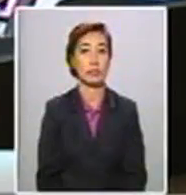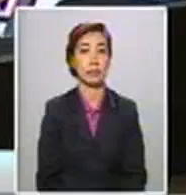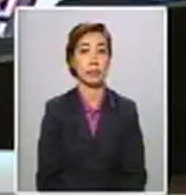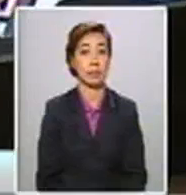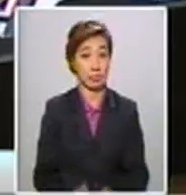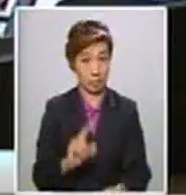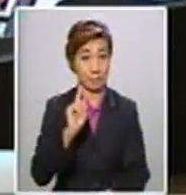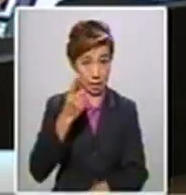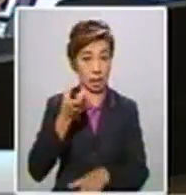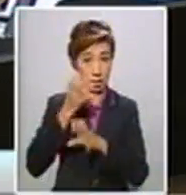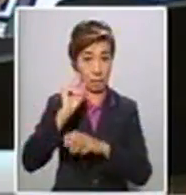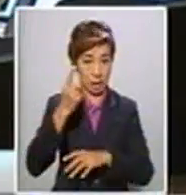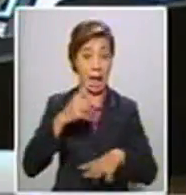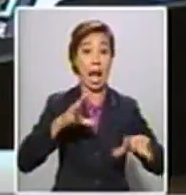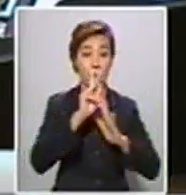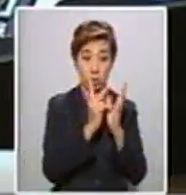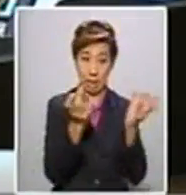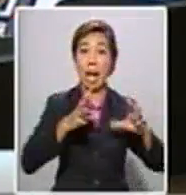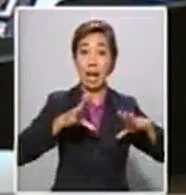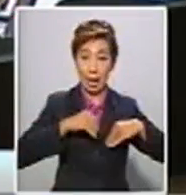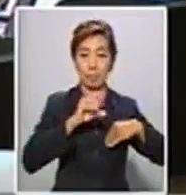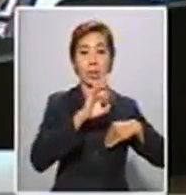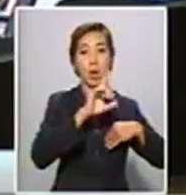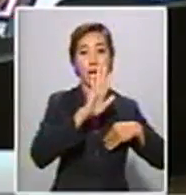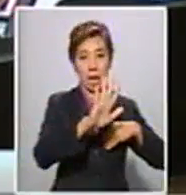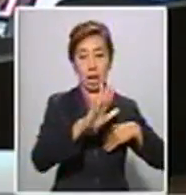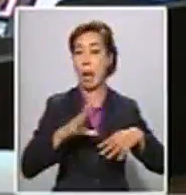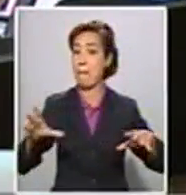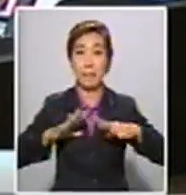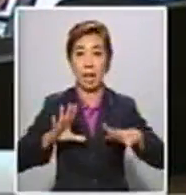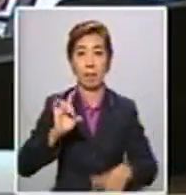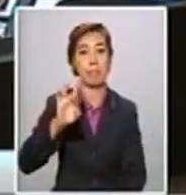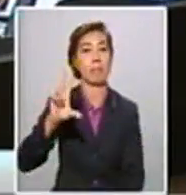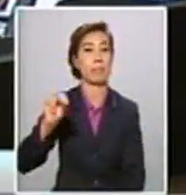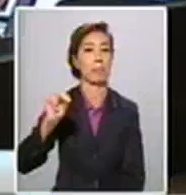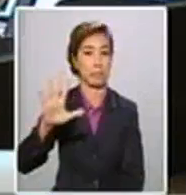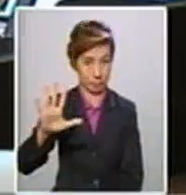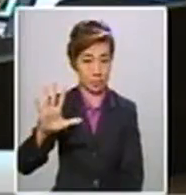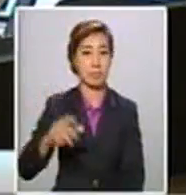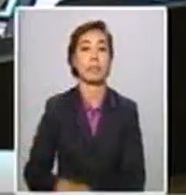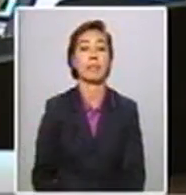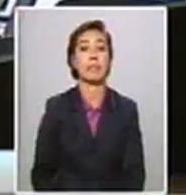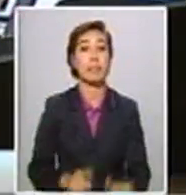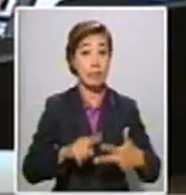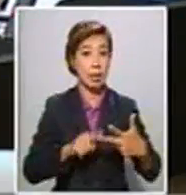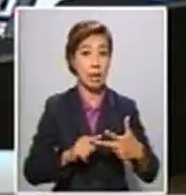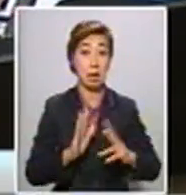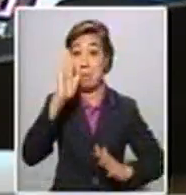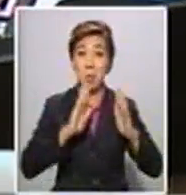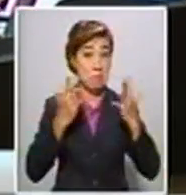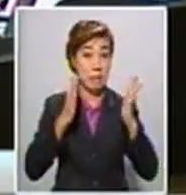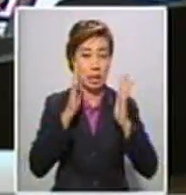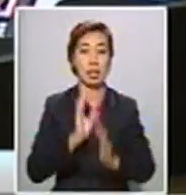ครั้งนะครับเห็นชอบ105ไม่เห็นชอบ135งดออกเสียง7